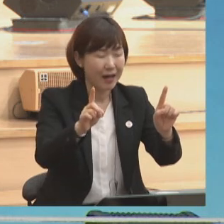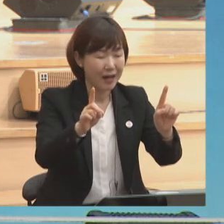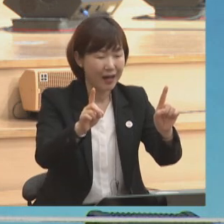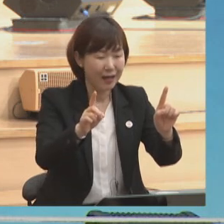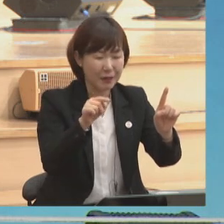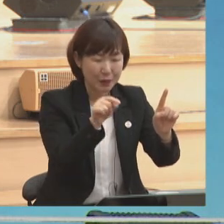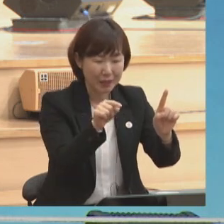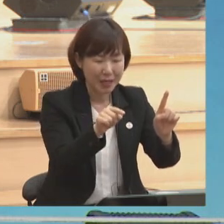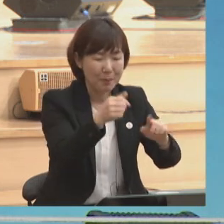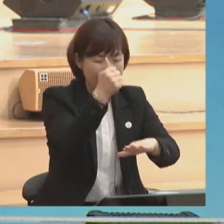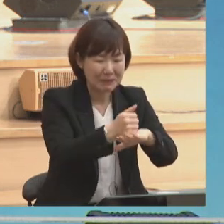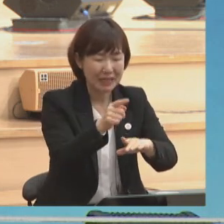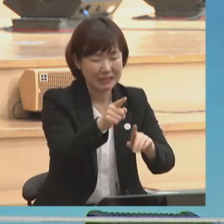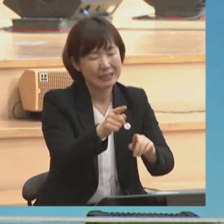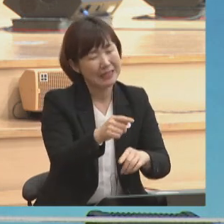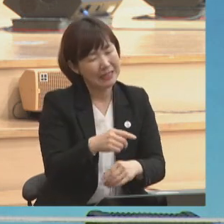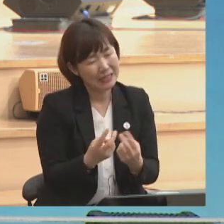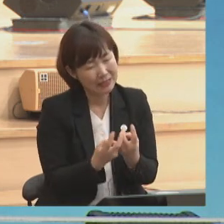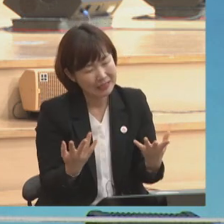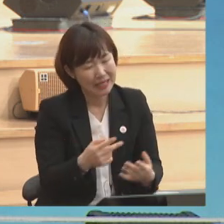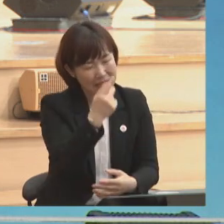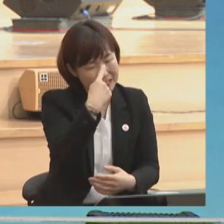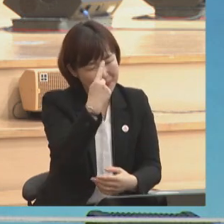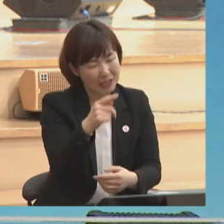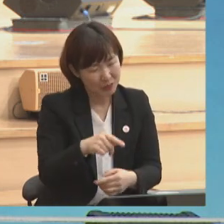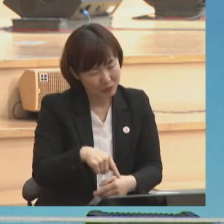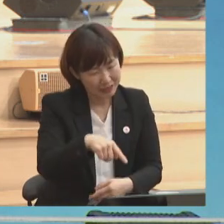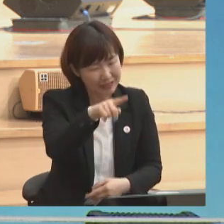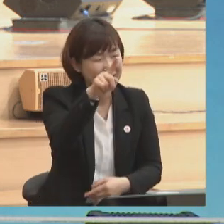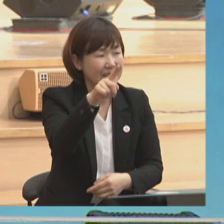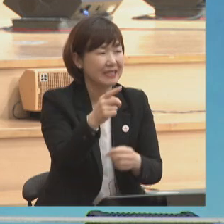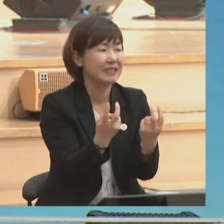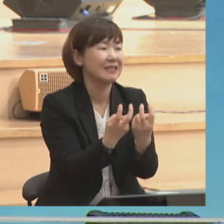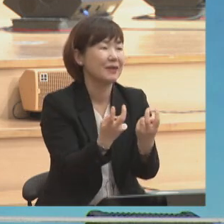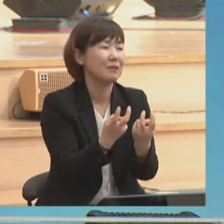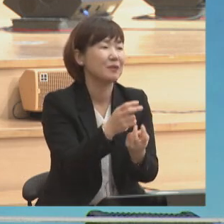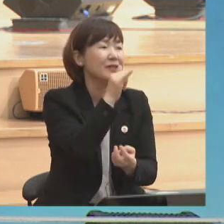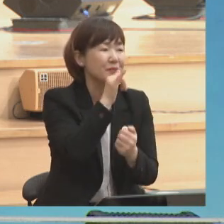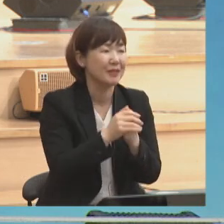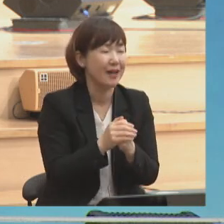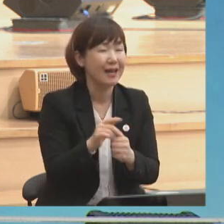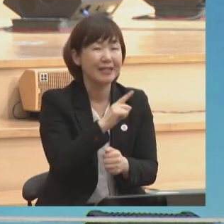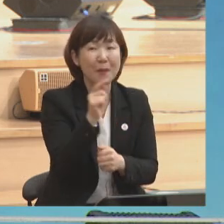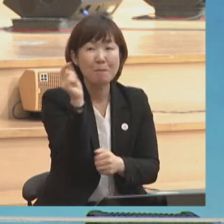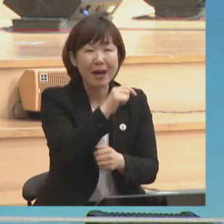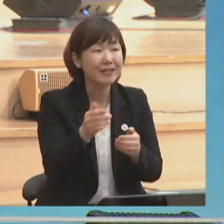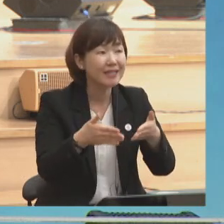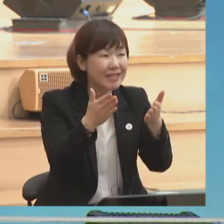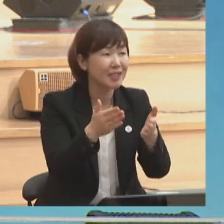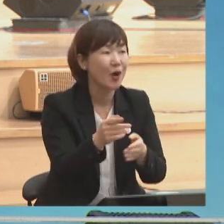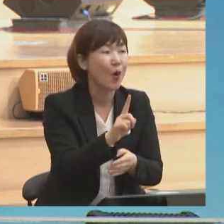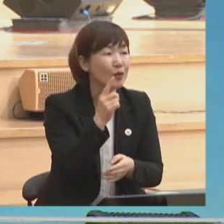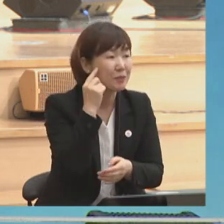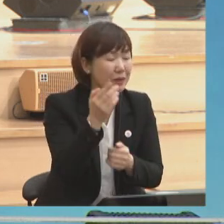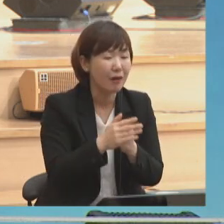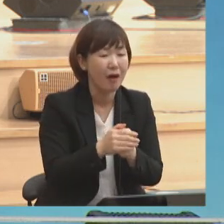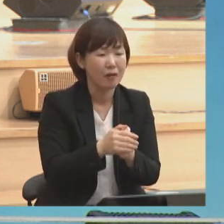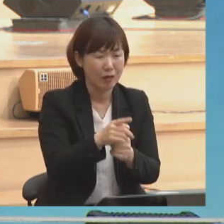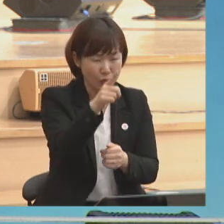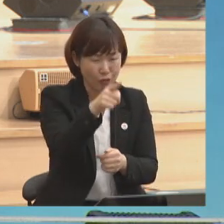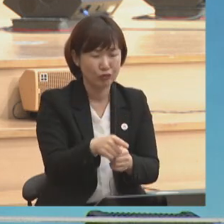통해서 갈릴리 올라가는 길. 어느 길이 가장 쇼컷일까요? 가장 지름길이 어딜까요? 당연히 가로지르면